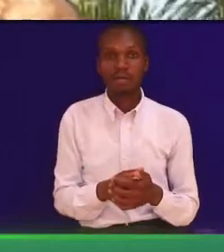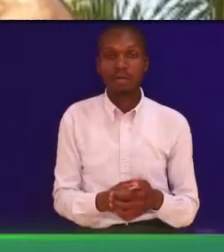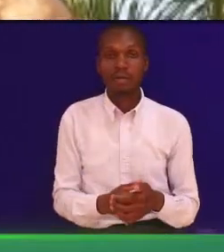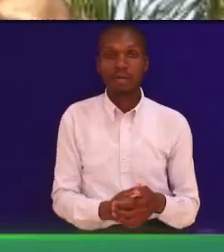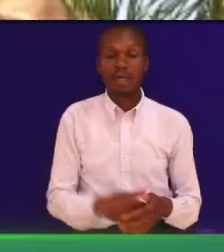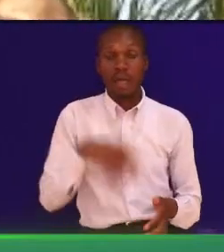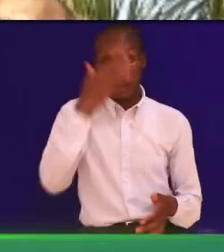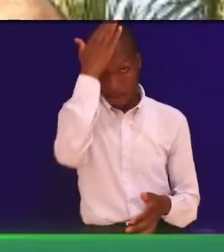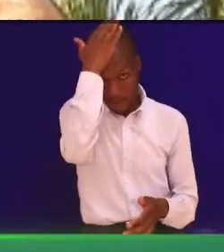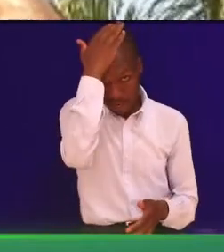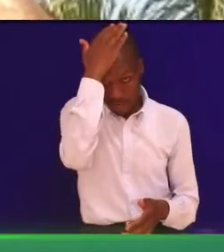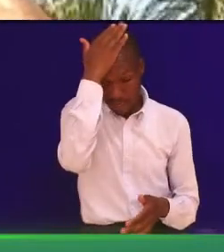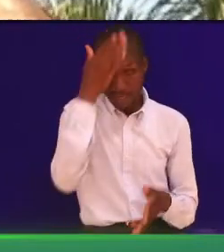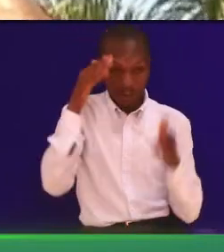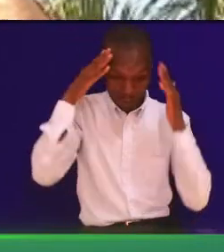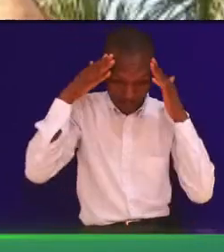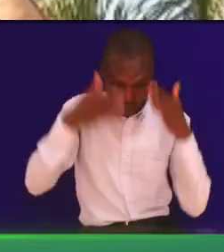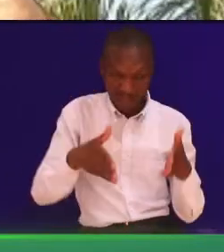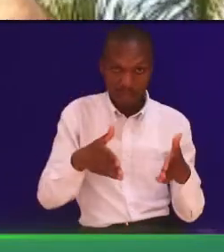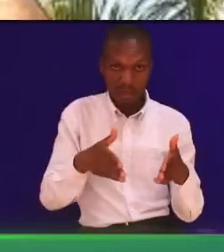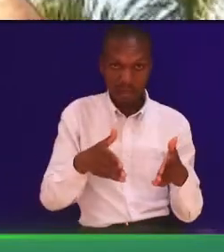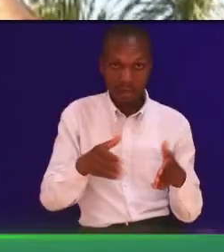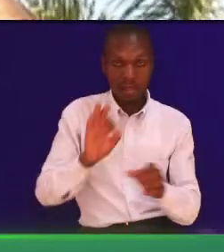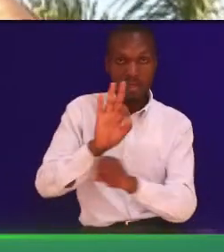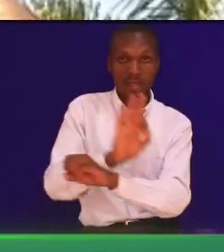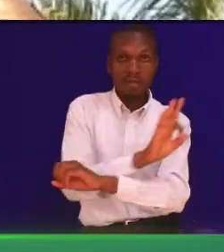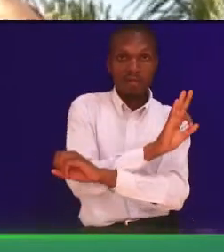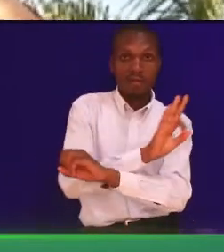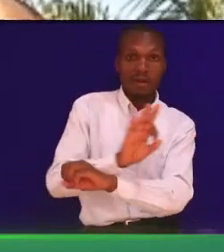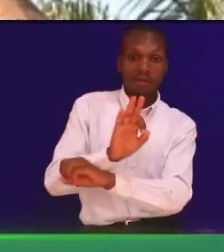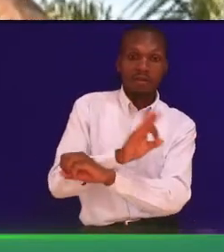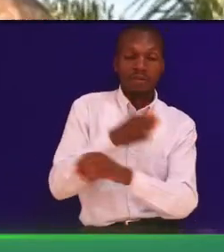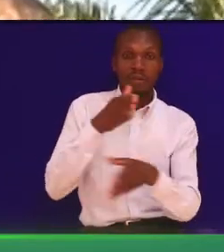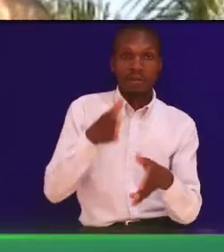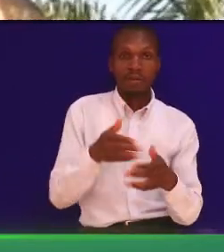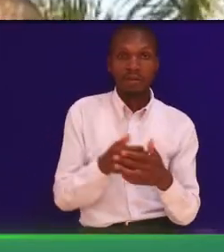ngwa attend yale function karibibere mono twans.